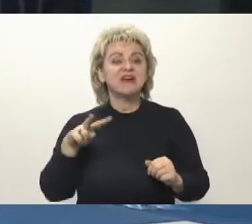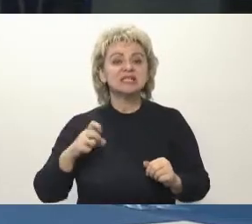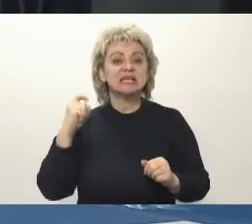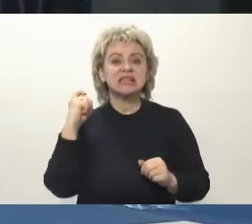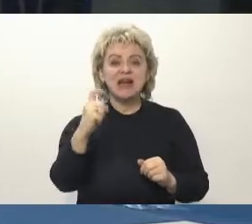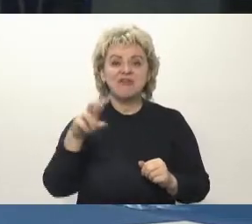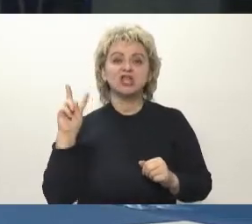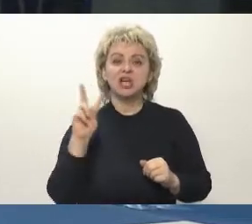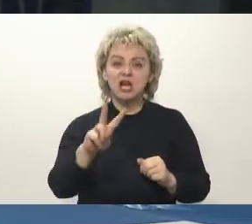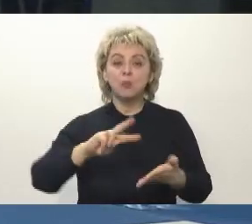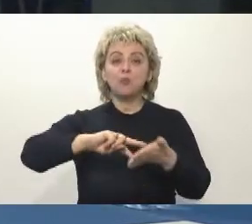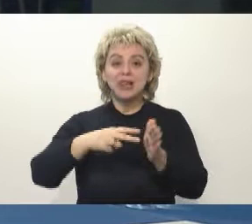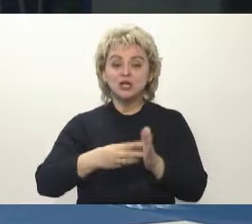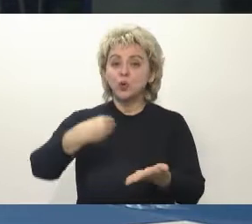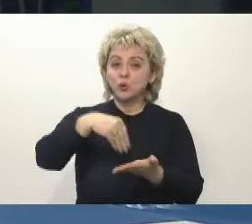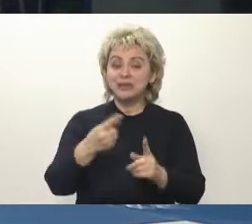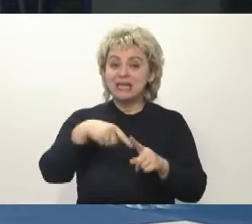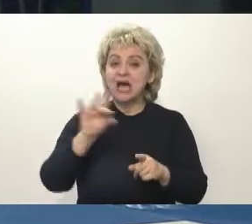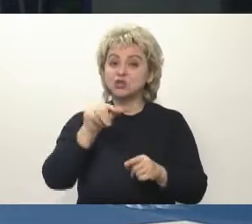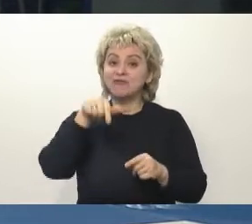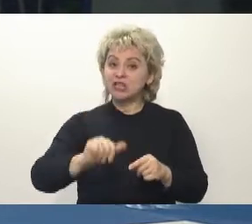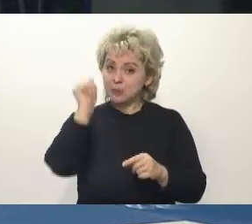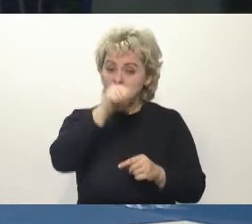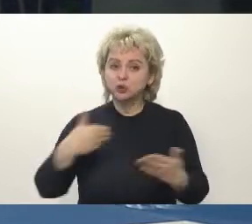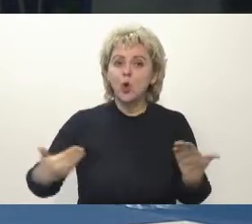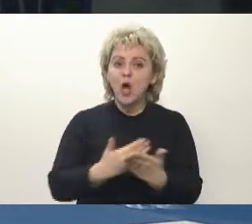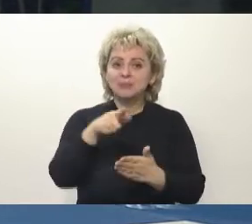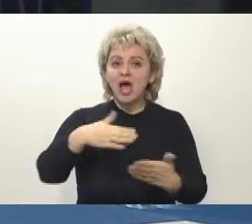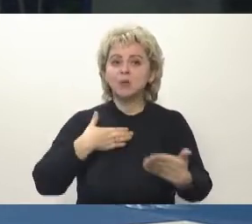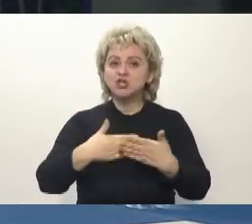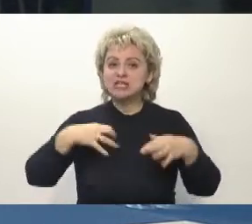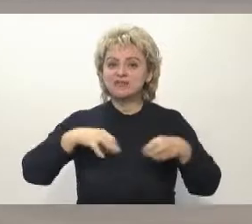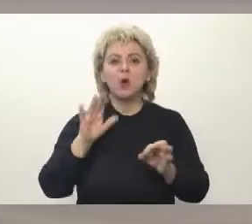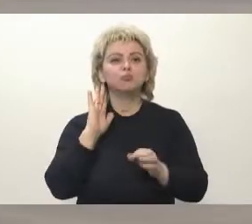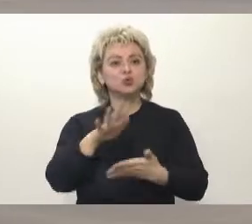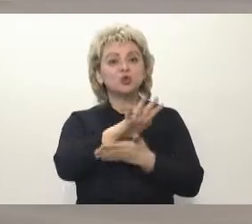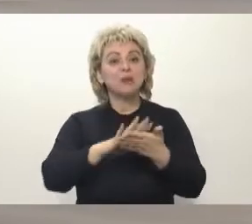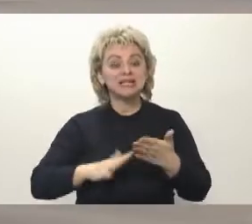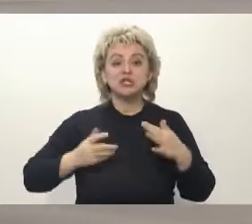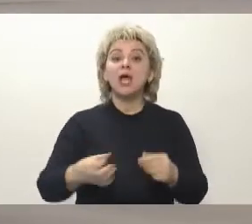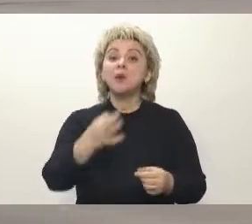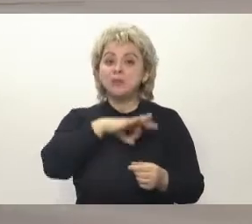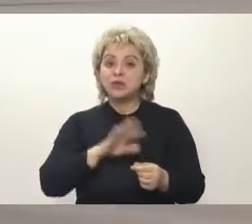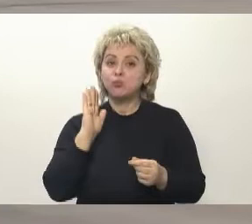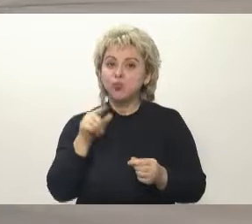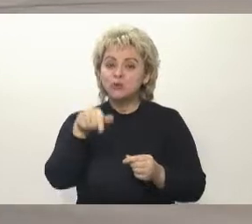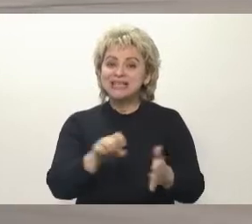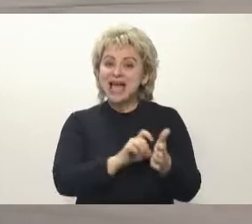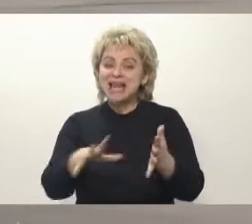20 трамваев и троллейбусов планируется закупить для Ростова в этом году. Обновление общественного транспорта будет продолжаться, и приоритетом